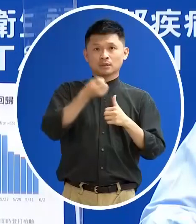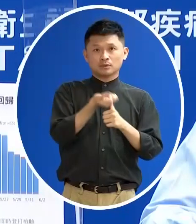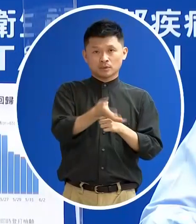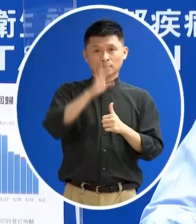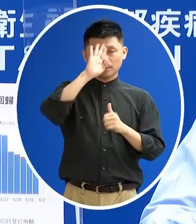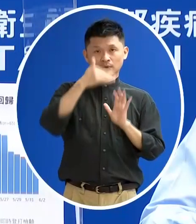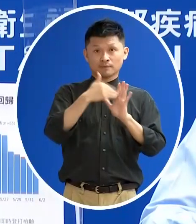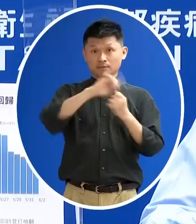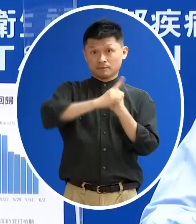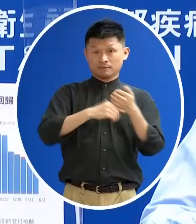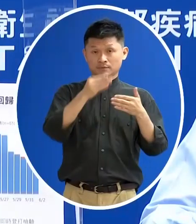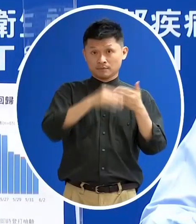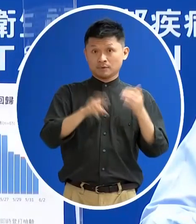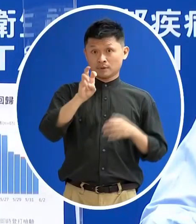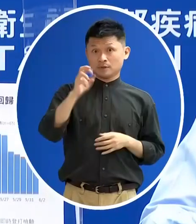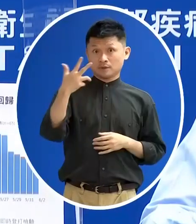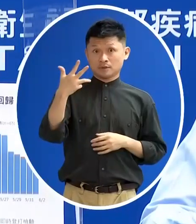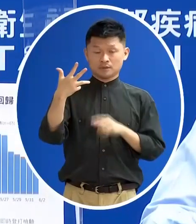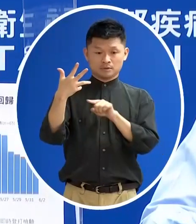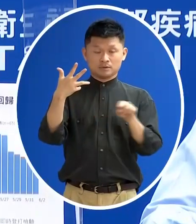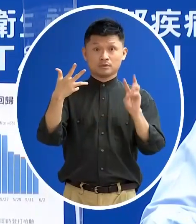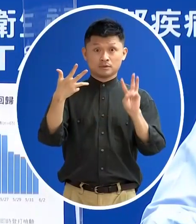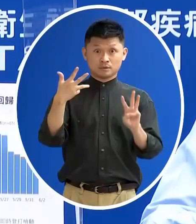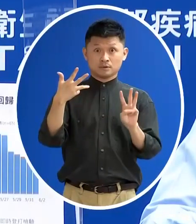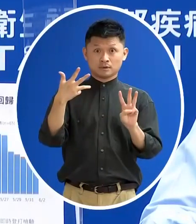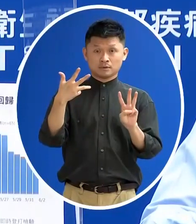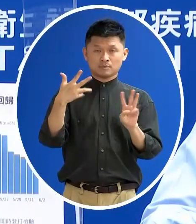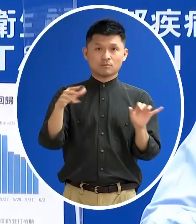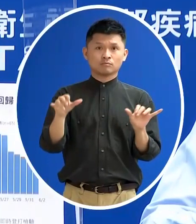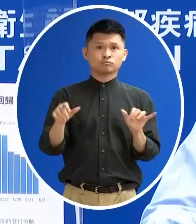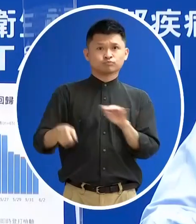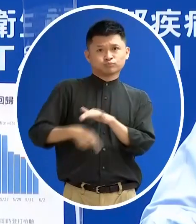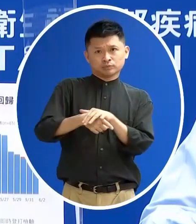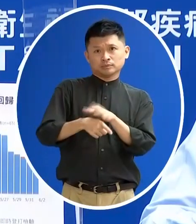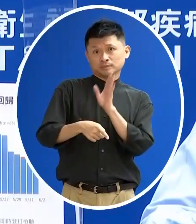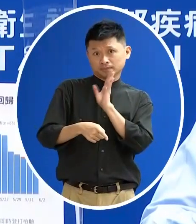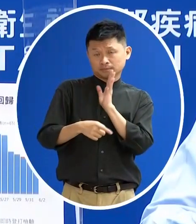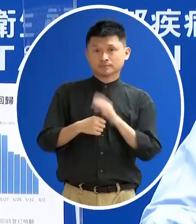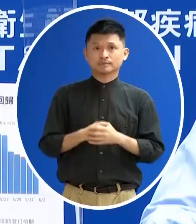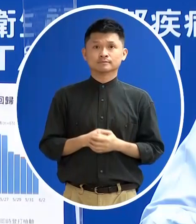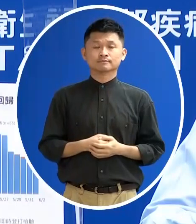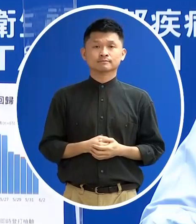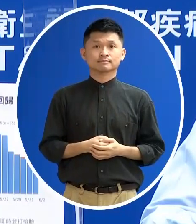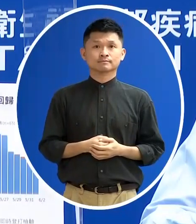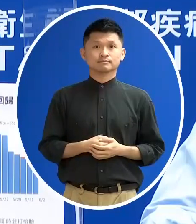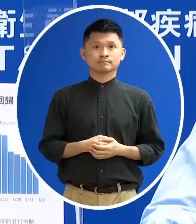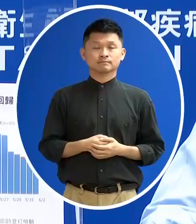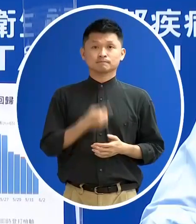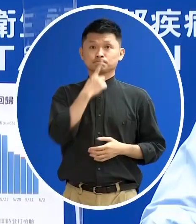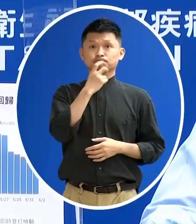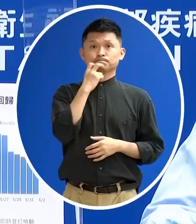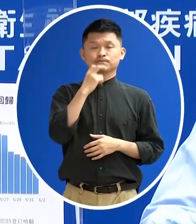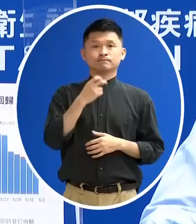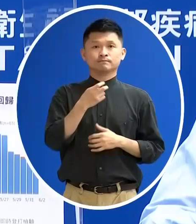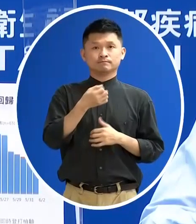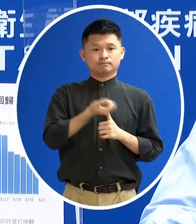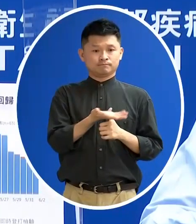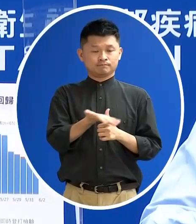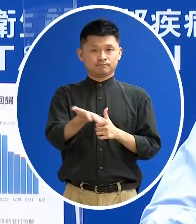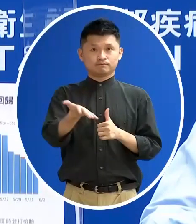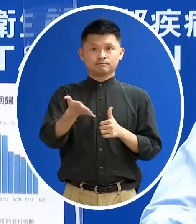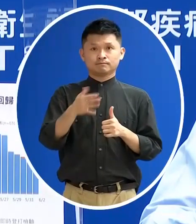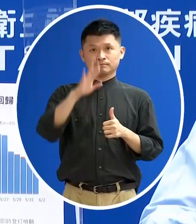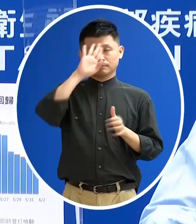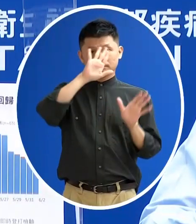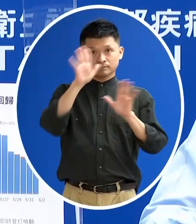第37条第3项等相关法律的规定。所以在就是说，在中央流行疫情指挥中心成